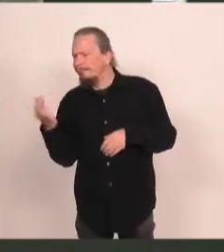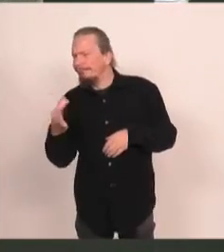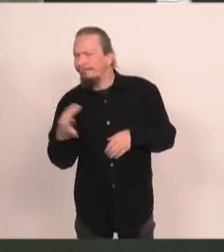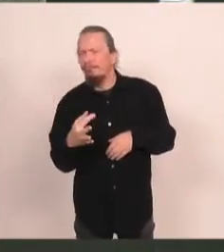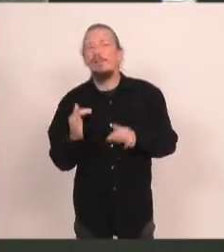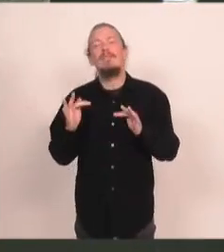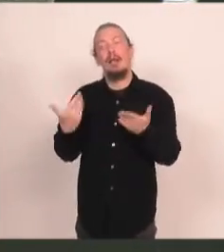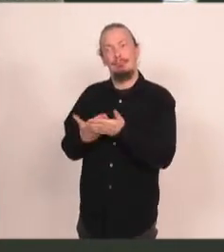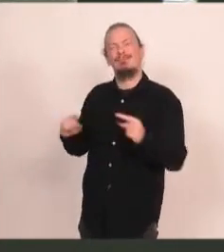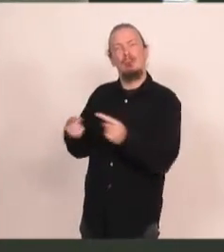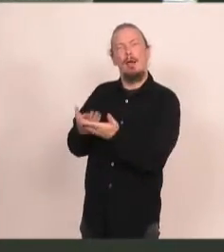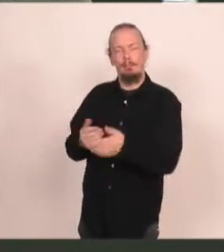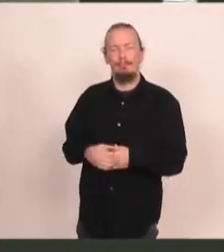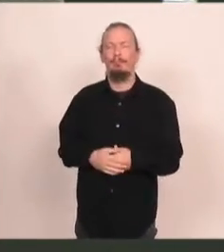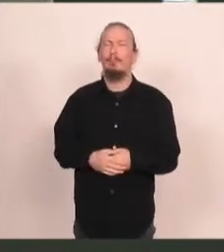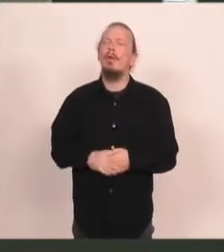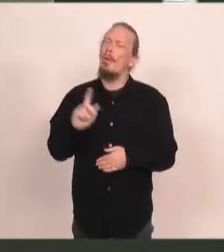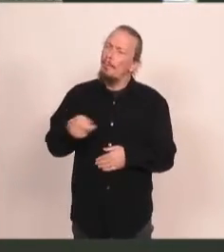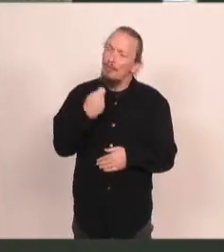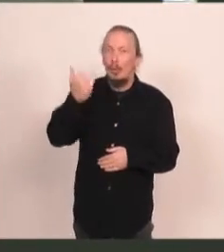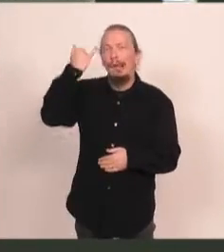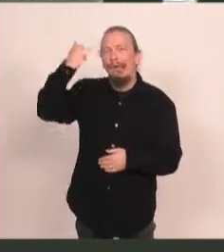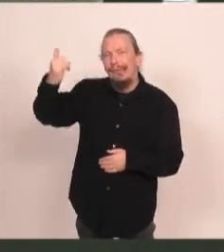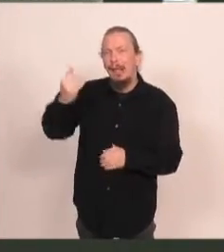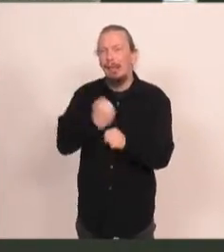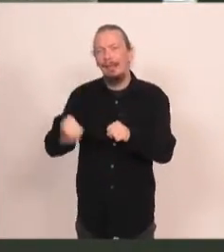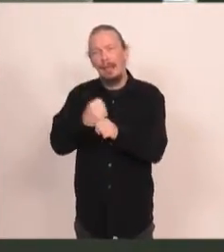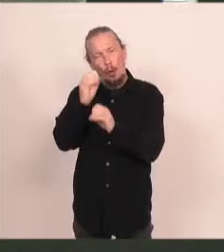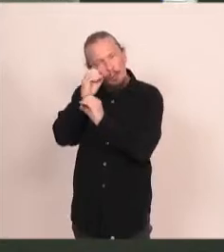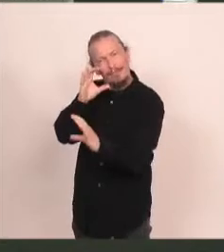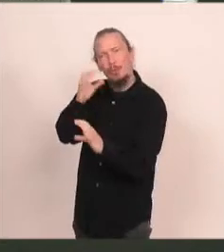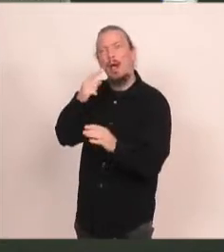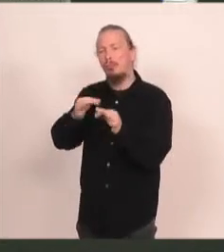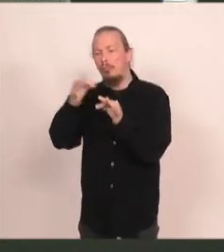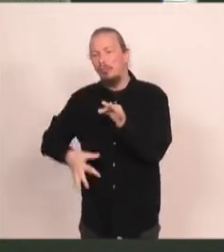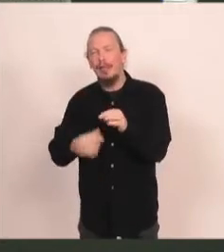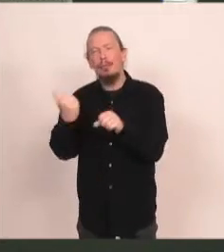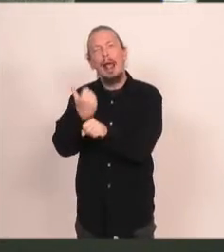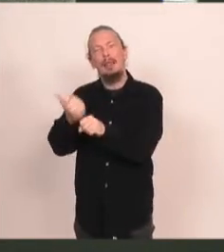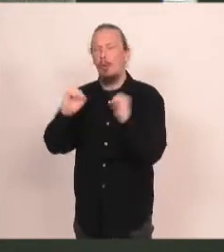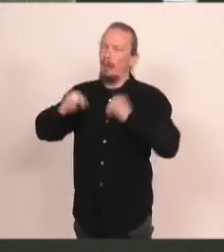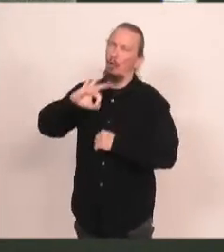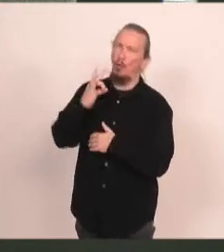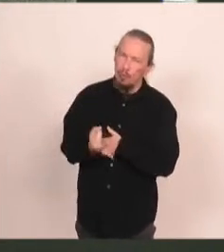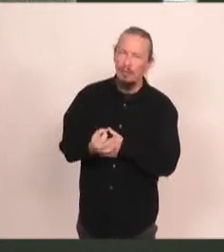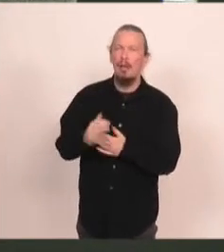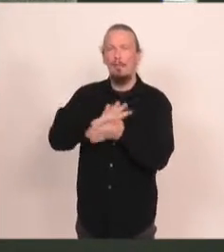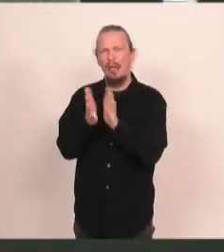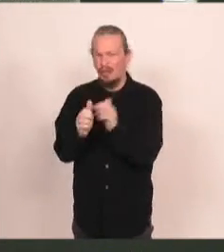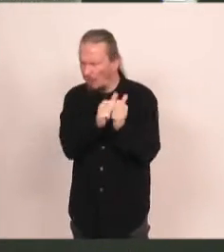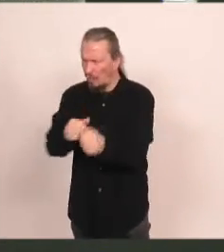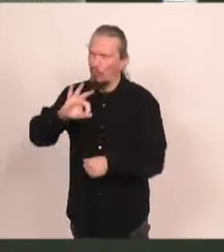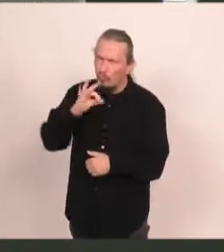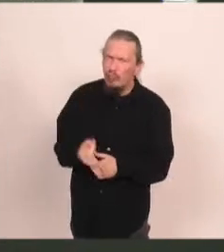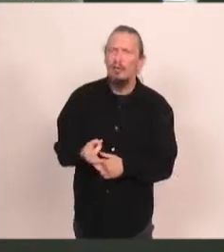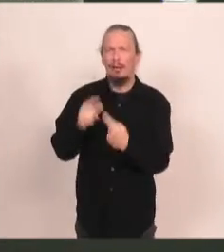schéma. Nous partageons bien sûr le principe d'un observatoire pour produire un diagnostic annuel, la volonté de partager des pratiques, l'attention